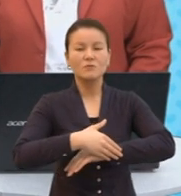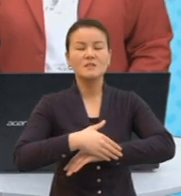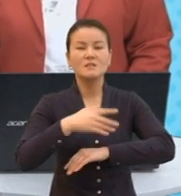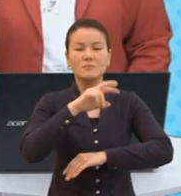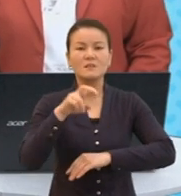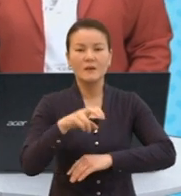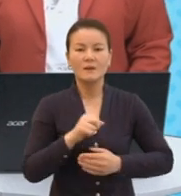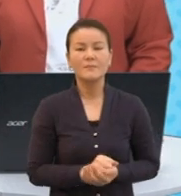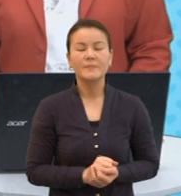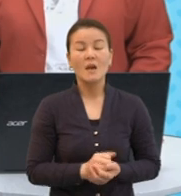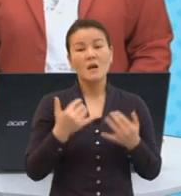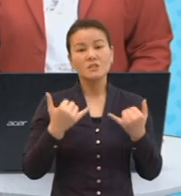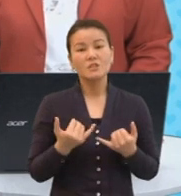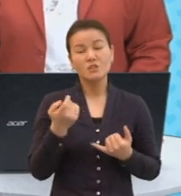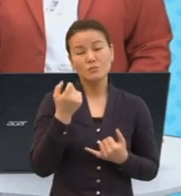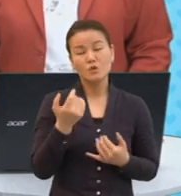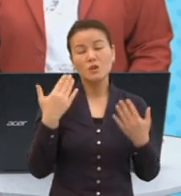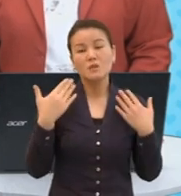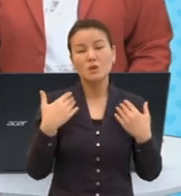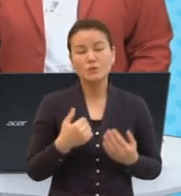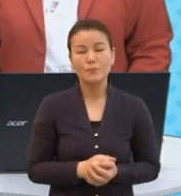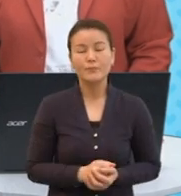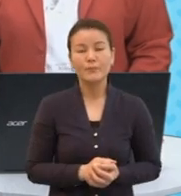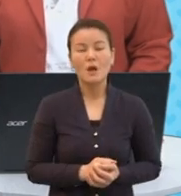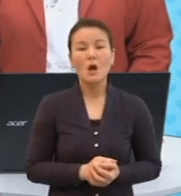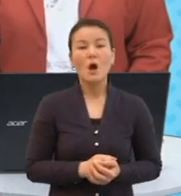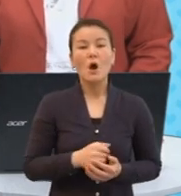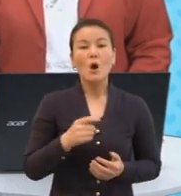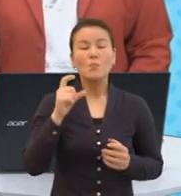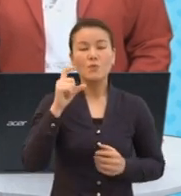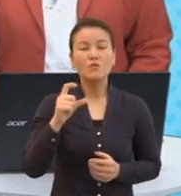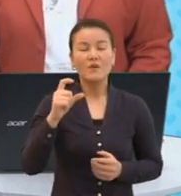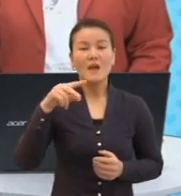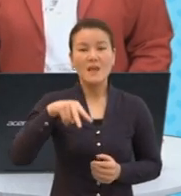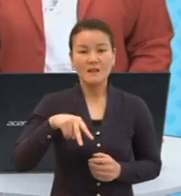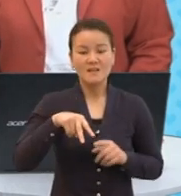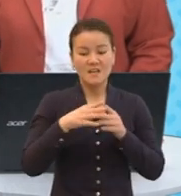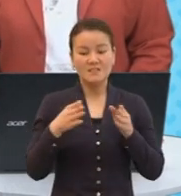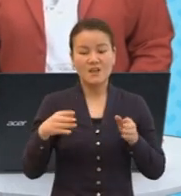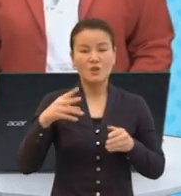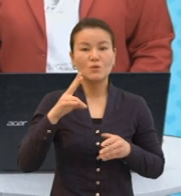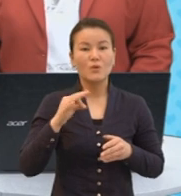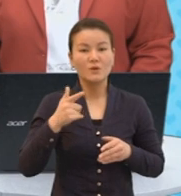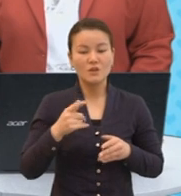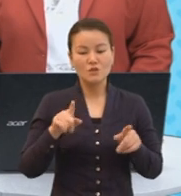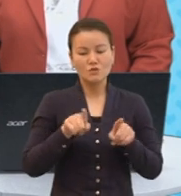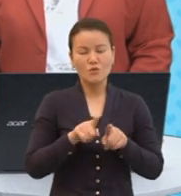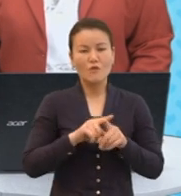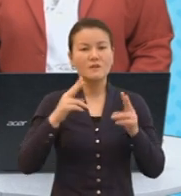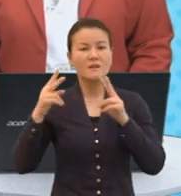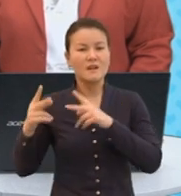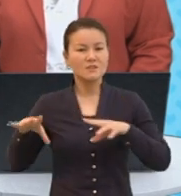Ну а теперь немного отдохнем. Буквой «Л» расставим ноги, словно в пляске руки в